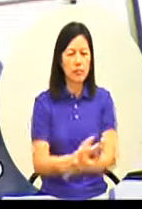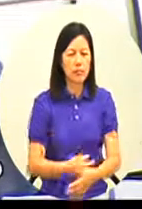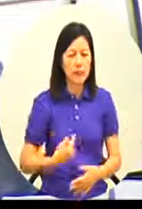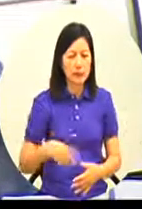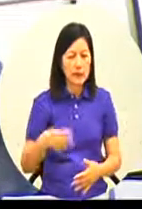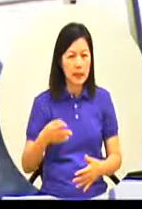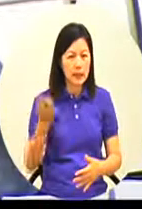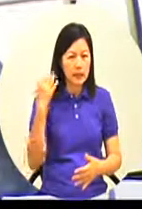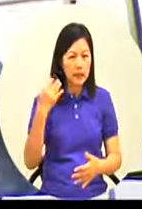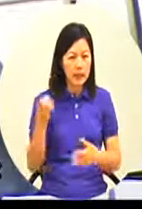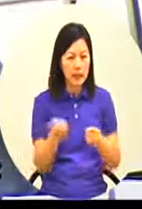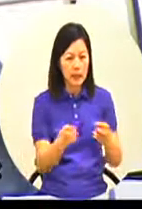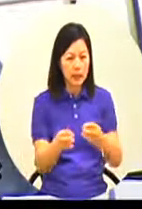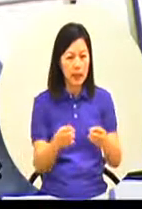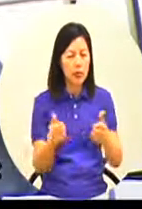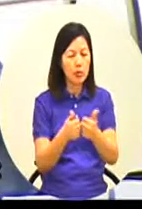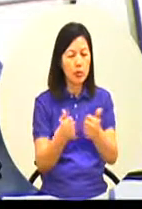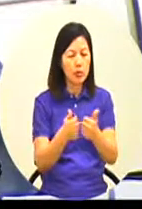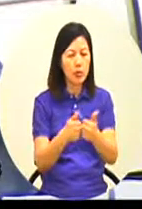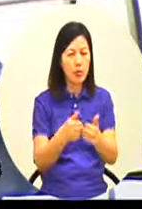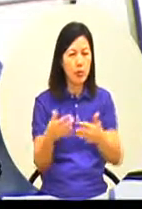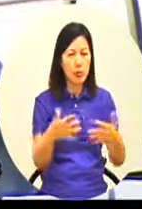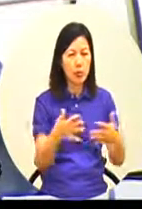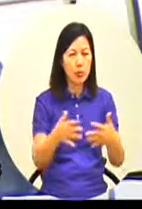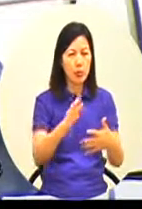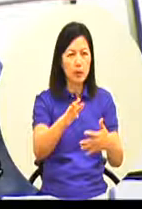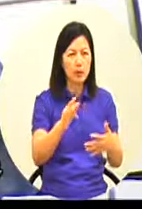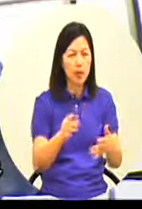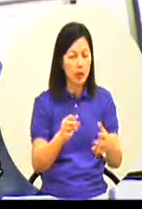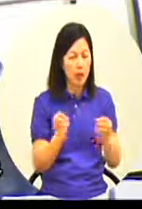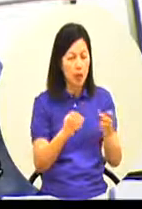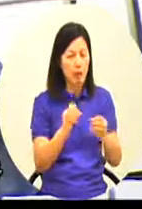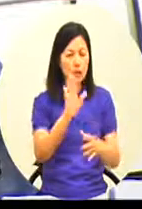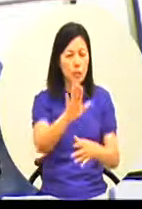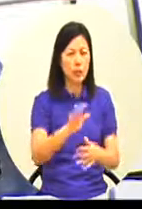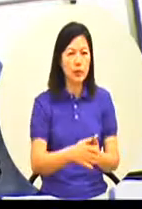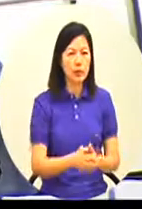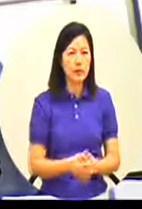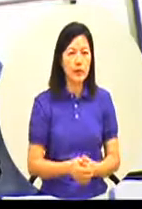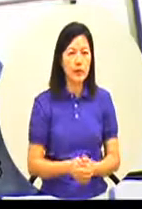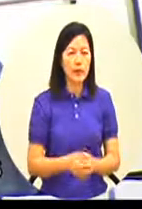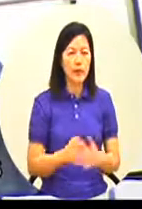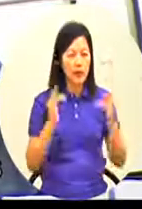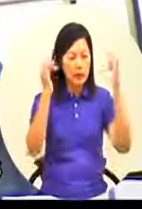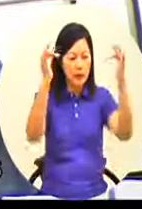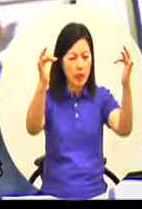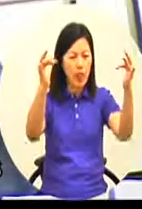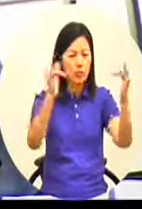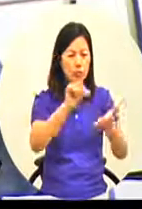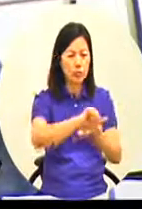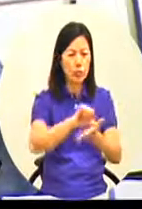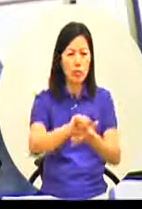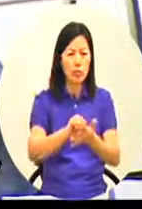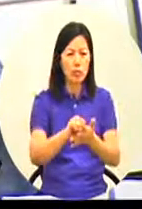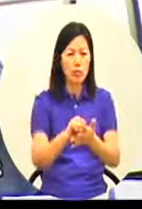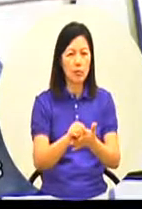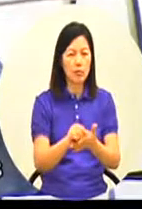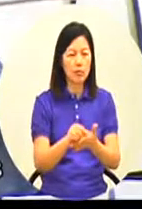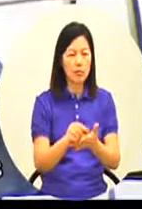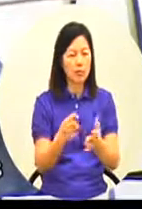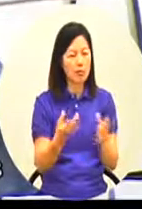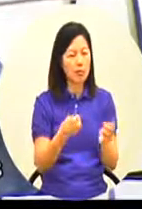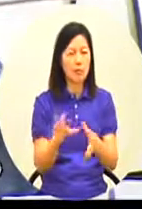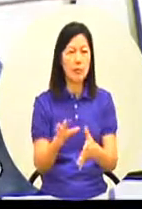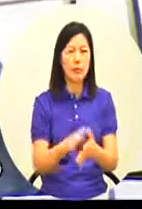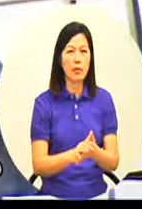候也有讨论过这一点。那你在沿海路呢，你们没有办法种植大树，因为要考量我们工厂工业区